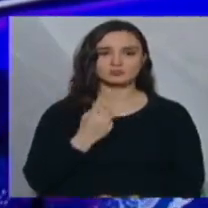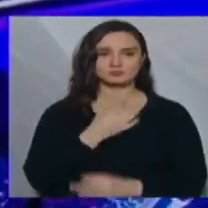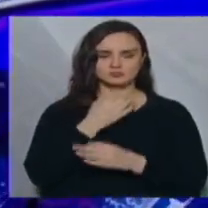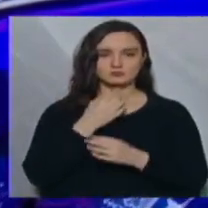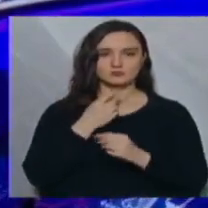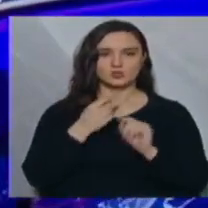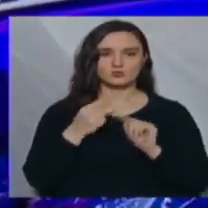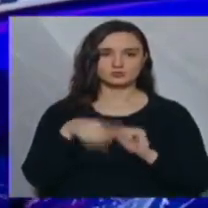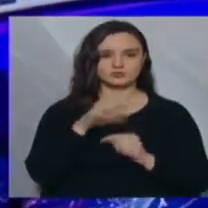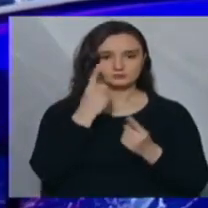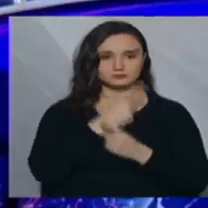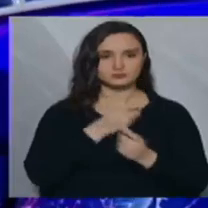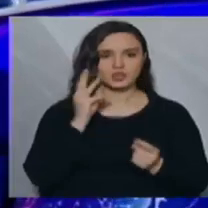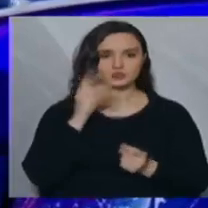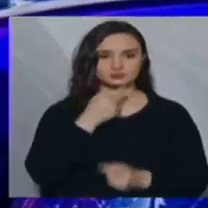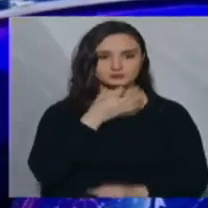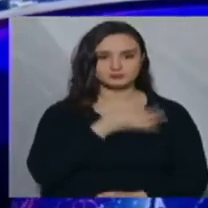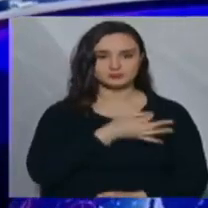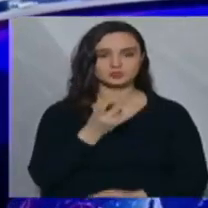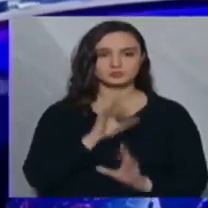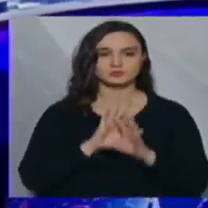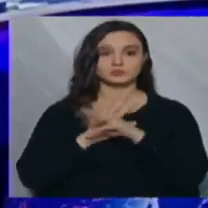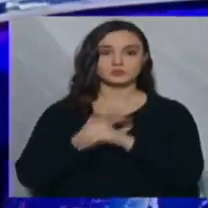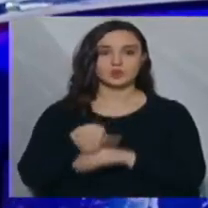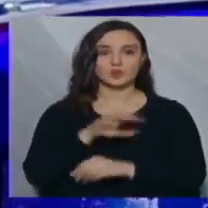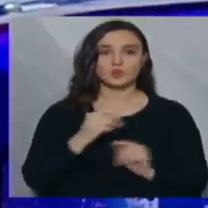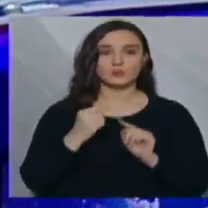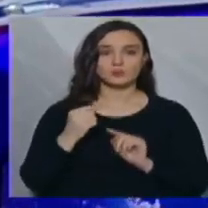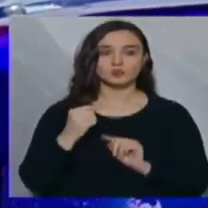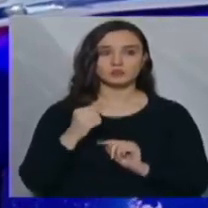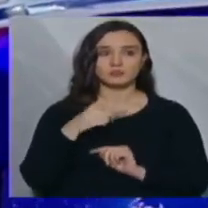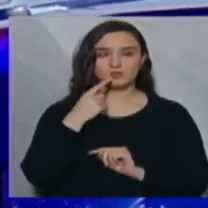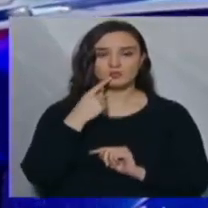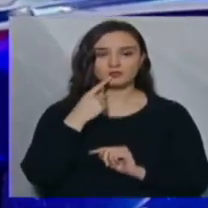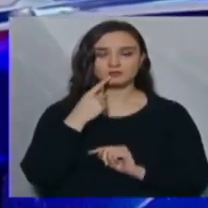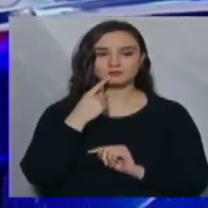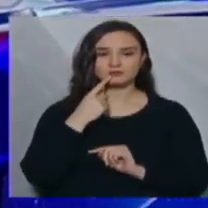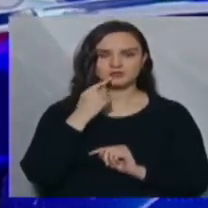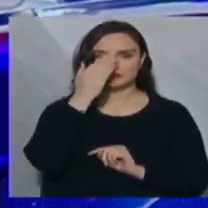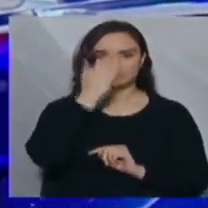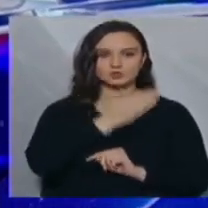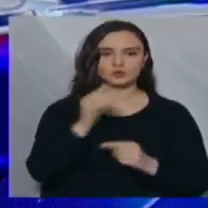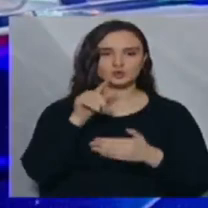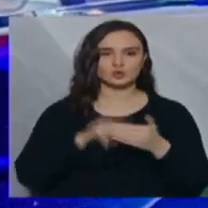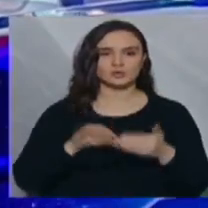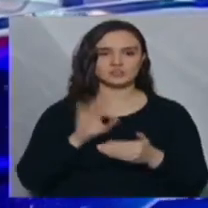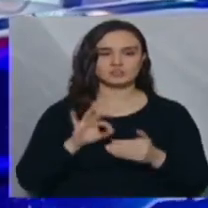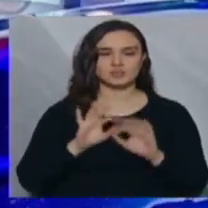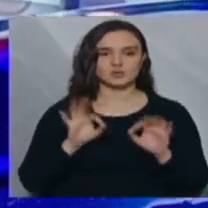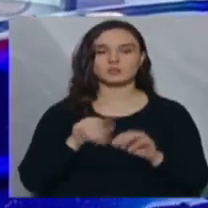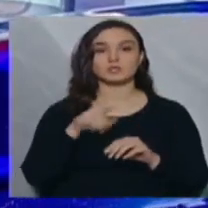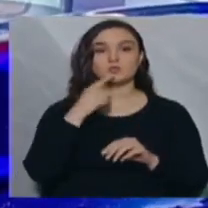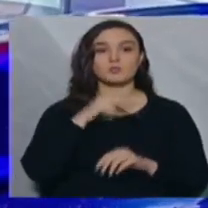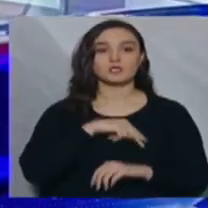ოპოზიციას პარლამენტში შესვლისკენ. მათი ოპონენტები კი კელი დეგნანის განცხადების იმ ნაწილზე აკეთებენ აქცენტს, სადაც ამომრჩევლის ნდობაზეა საუბარი. ისინი განმარტავენ,